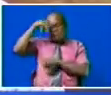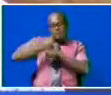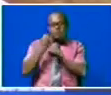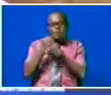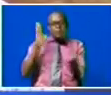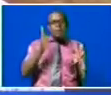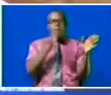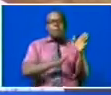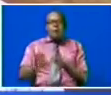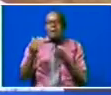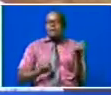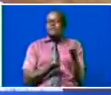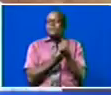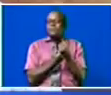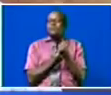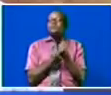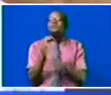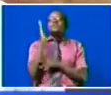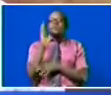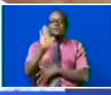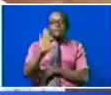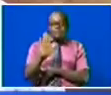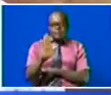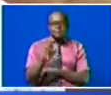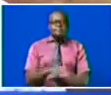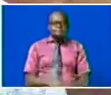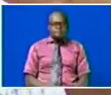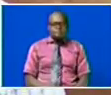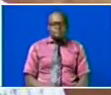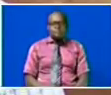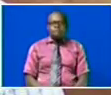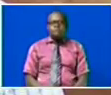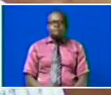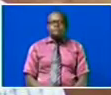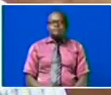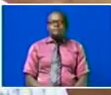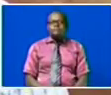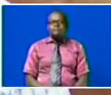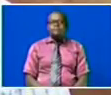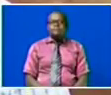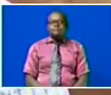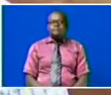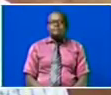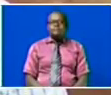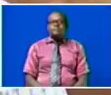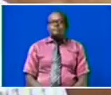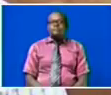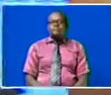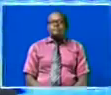zaidi ili kuboresha usalama wao. Francis Mtalaki, Maereni Kambe, Kurua County ya Kilifi.